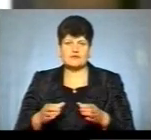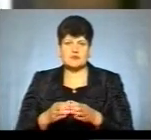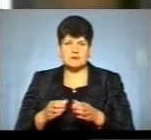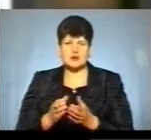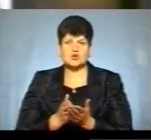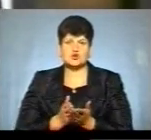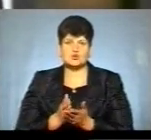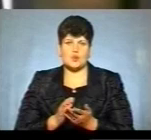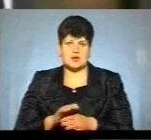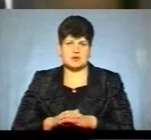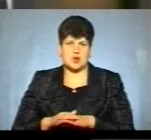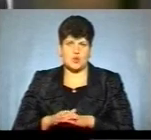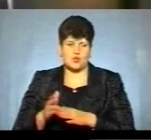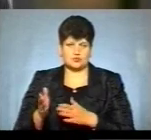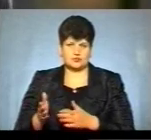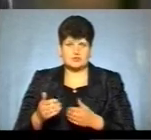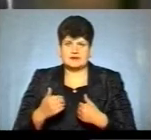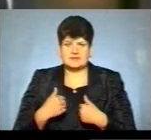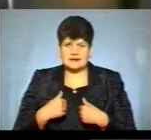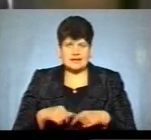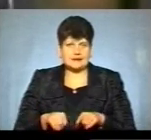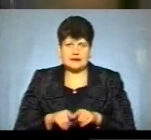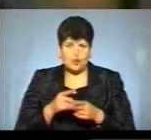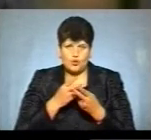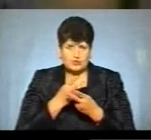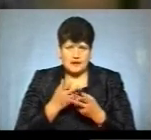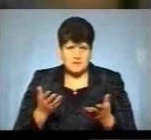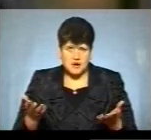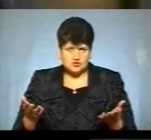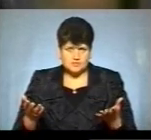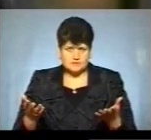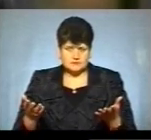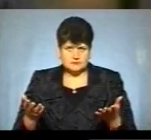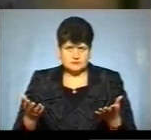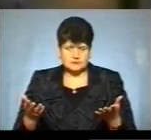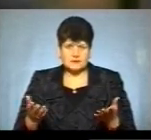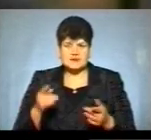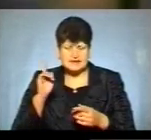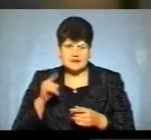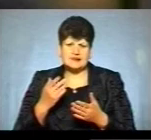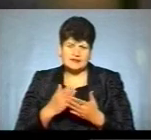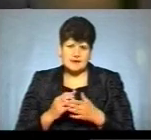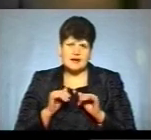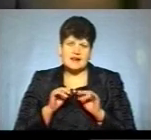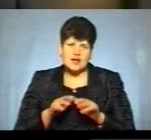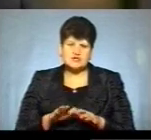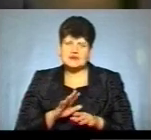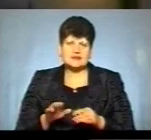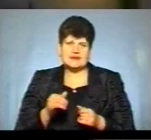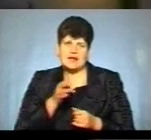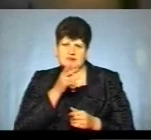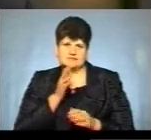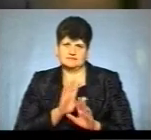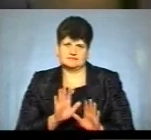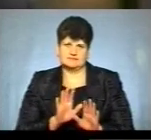«Слуга народу». Ви не підтримуєте. Я такого не бачу. Я, знаєте, як є речі, які не на часі.